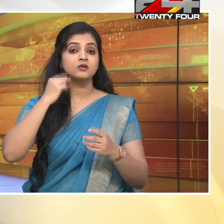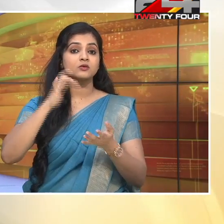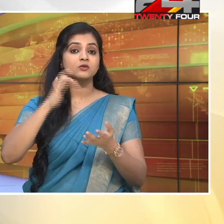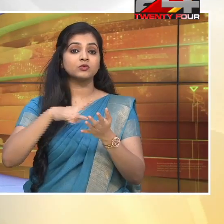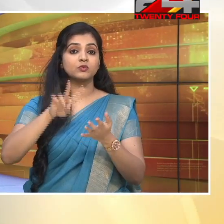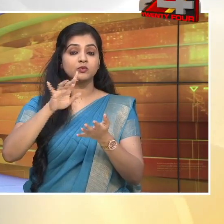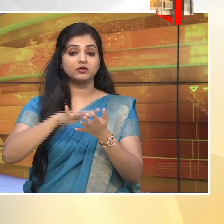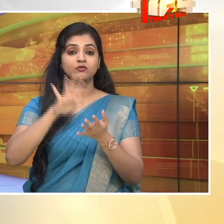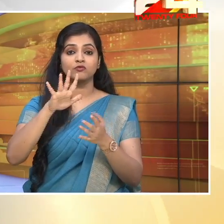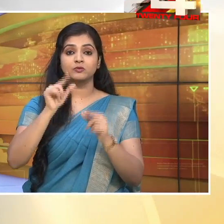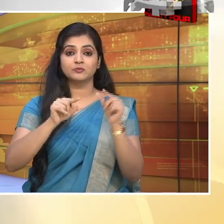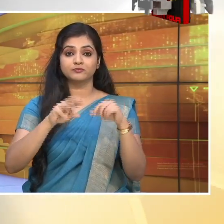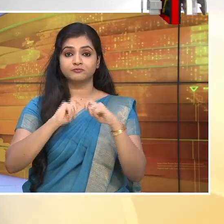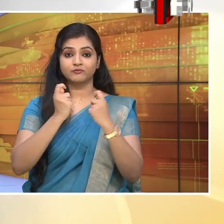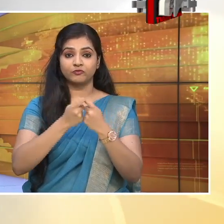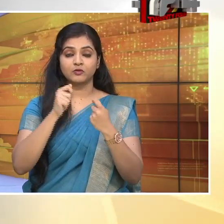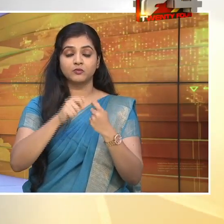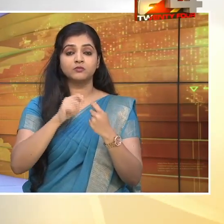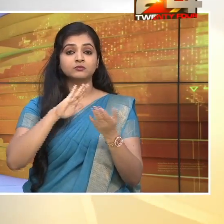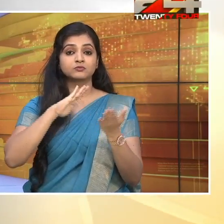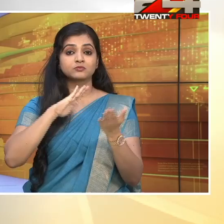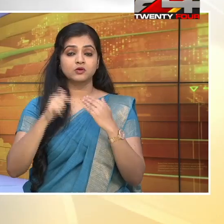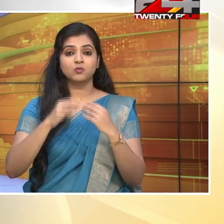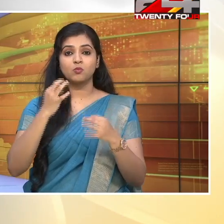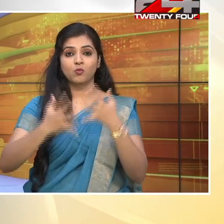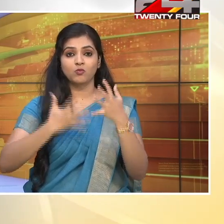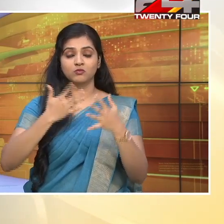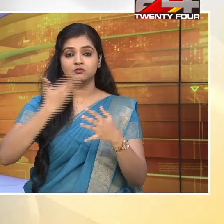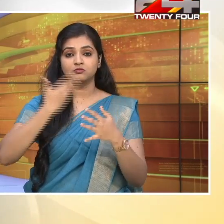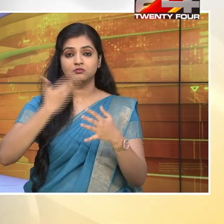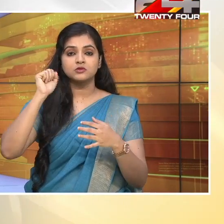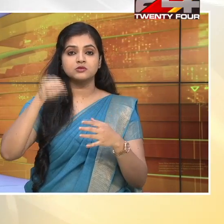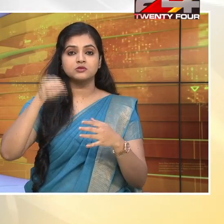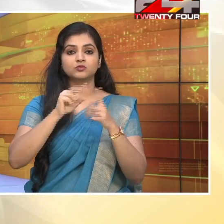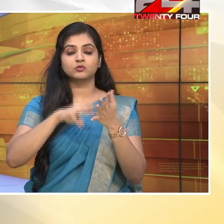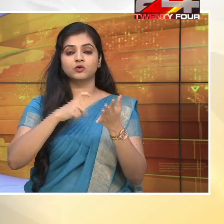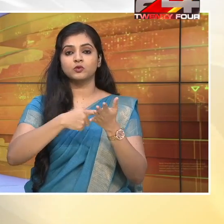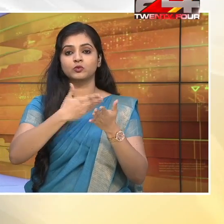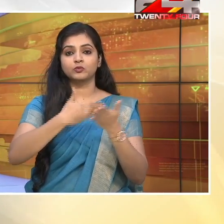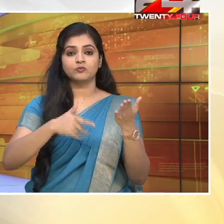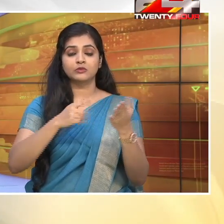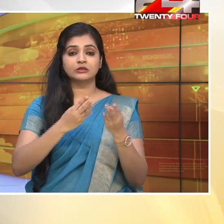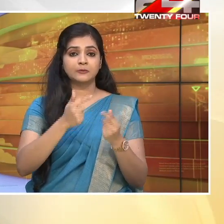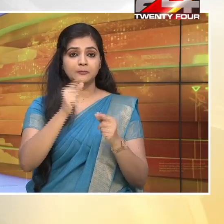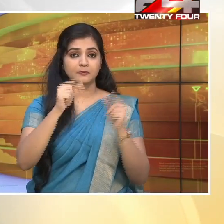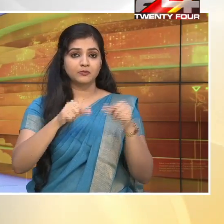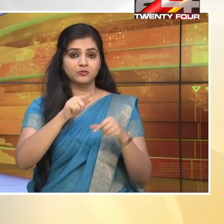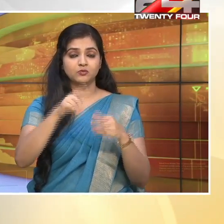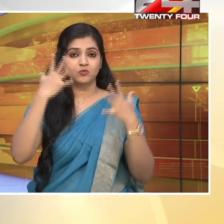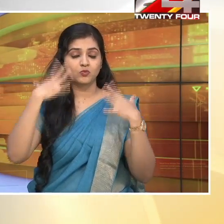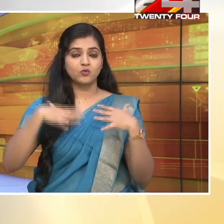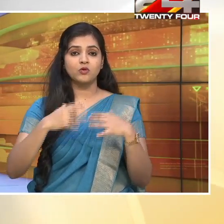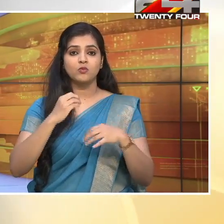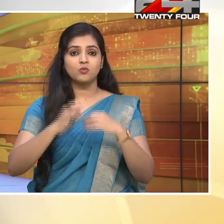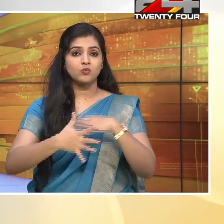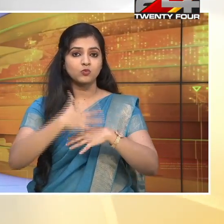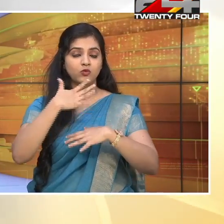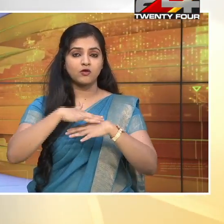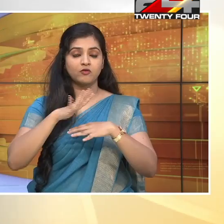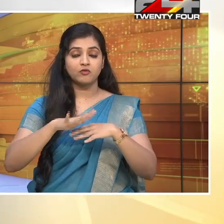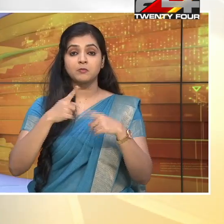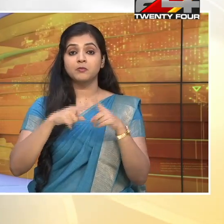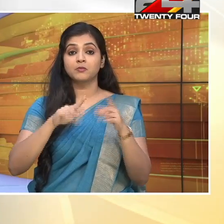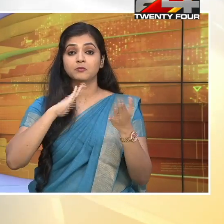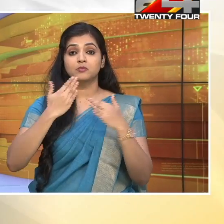വർക്കലയിലെ 5 അംഗ കുടുംബത്തിന്റെ മരണം പുക ശ്വസിച്ചാണെന്ന് പോസ്റ്റ്മോർട്ടം റിപ്പോർട്ട്. ചിലരുടെ ശരീരത്തിൽ പൊള്ളലേറ്റിട്ടുണ്ട്, എന്നാൽ മരണകാരണം പുക